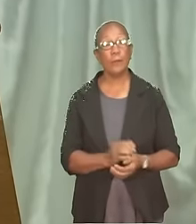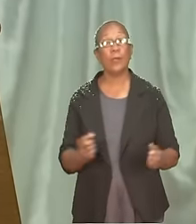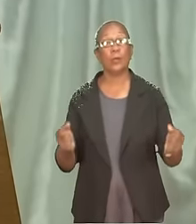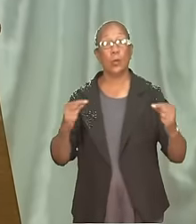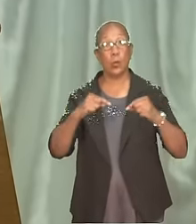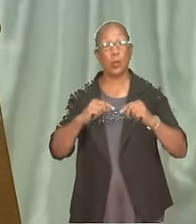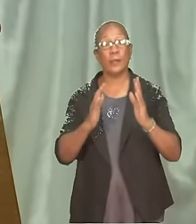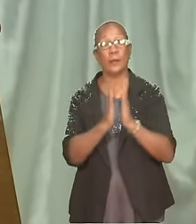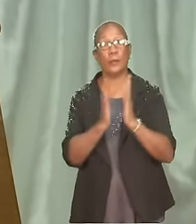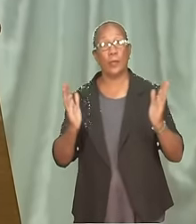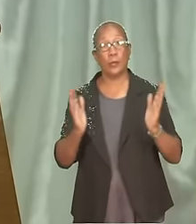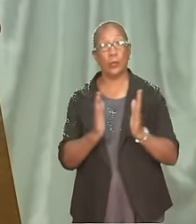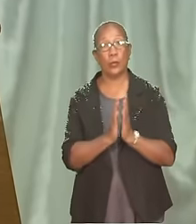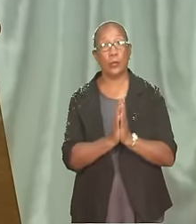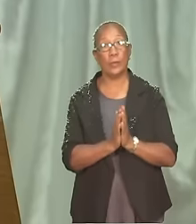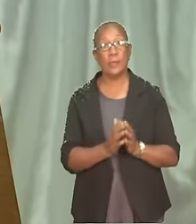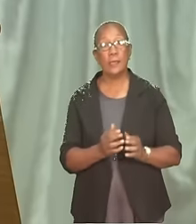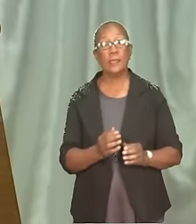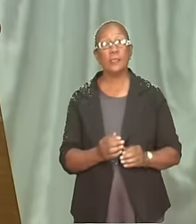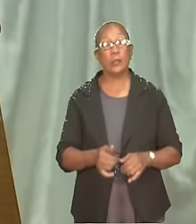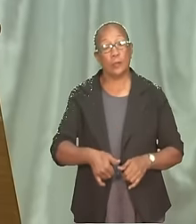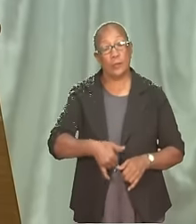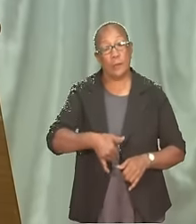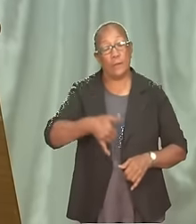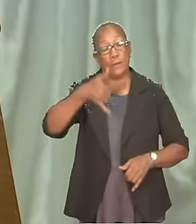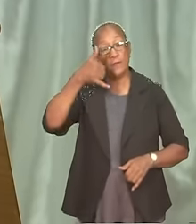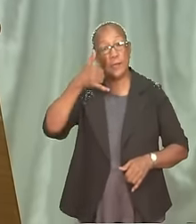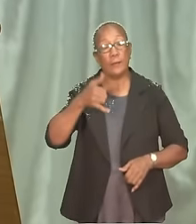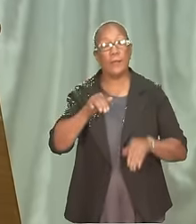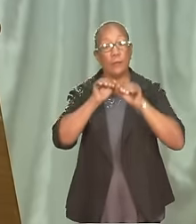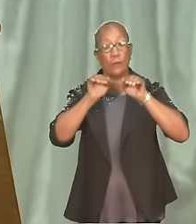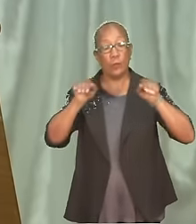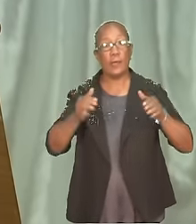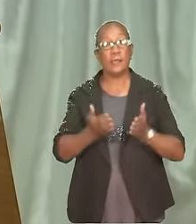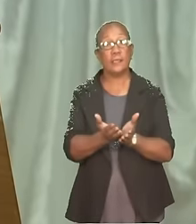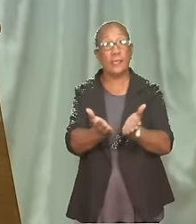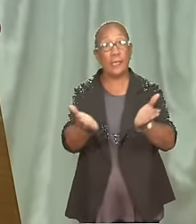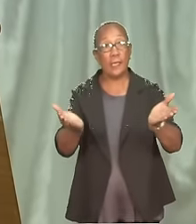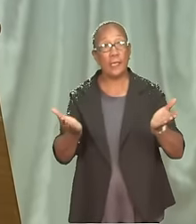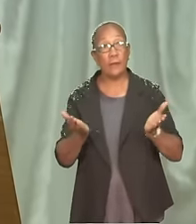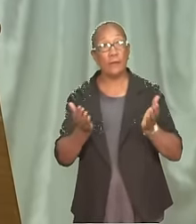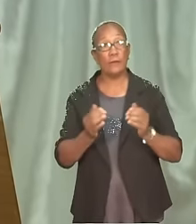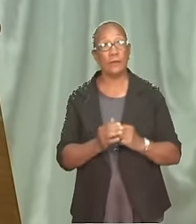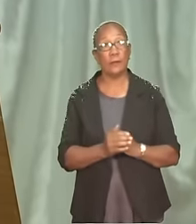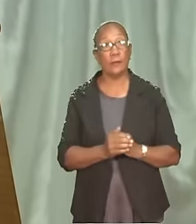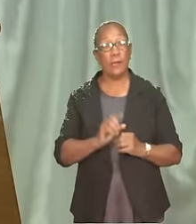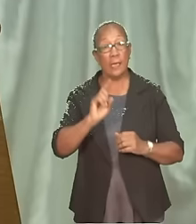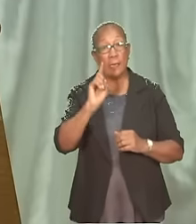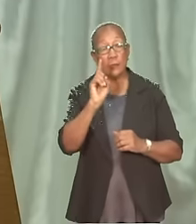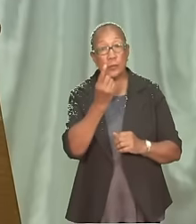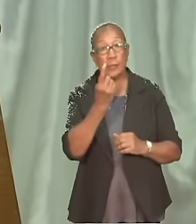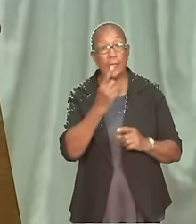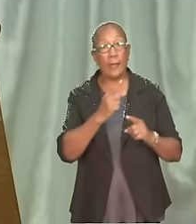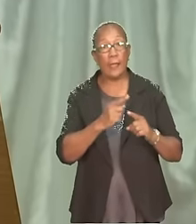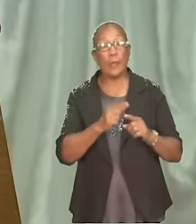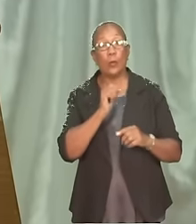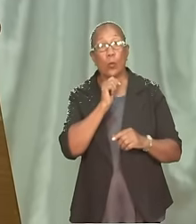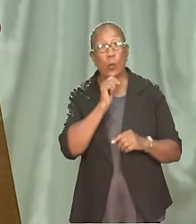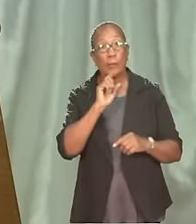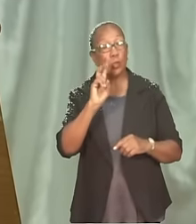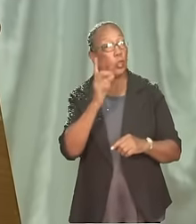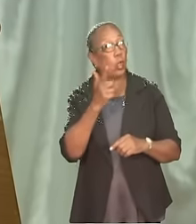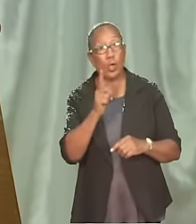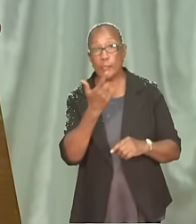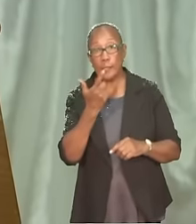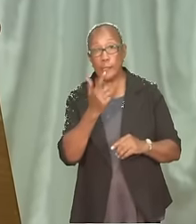tijd zult u nog meer informatie krijgen, additioneel van datgene wat nog niet in het boek